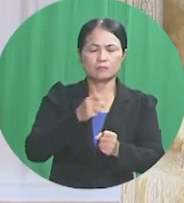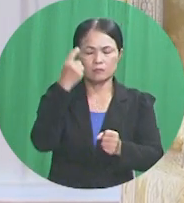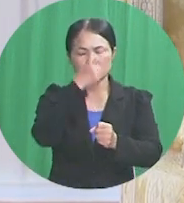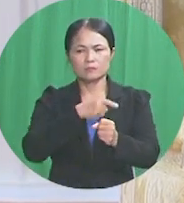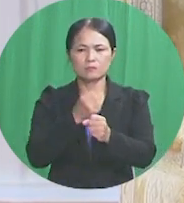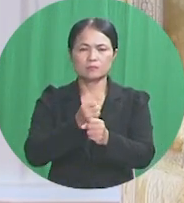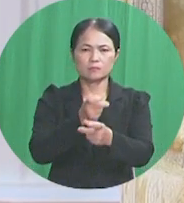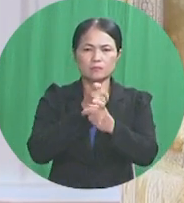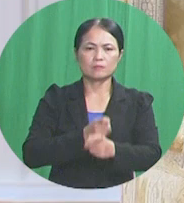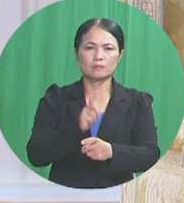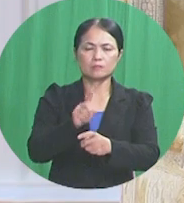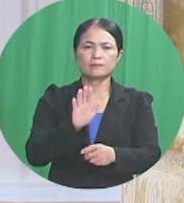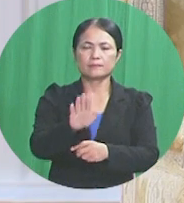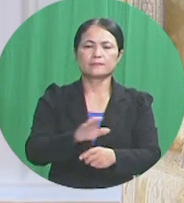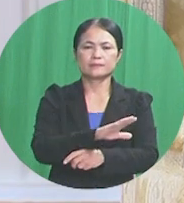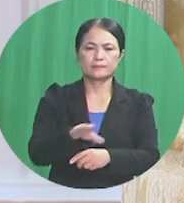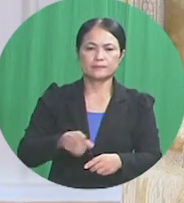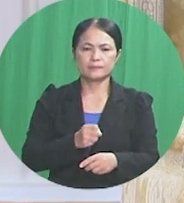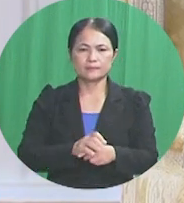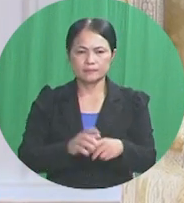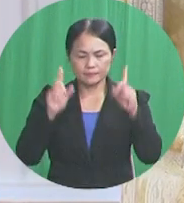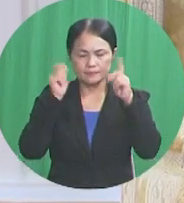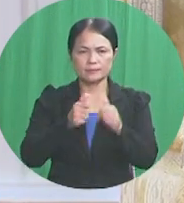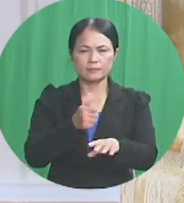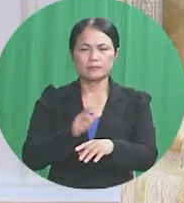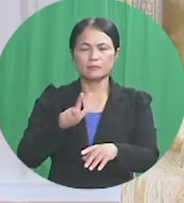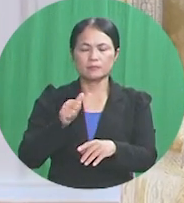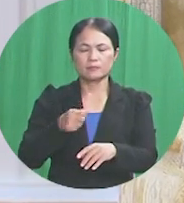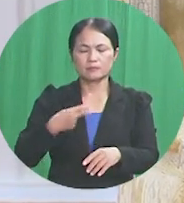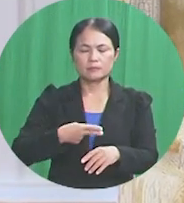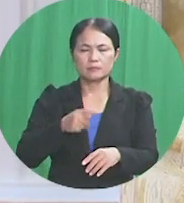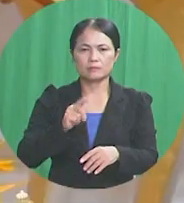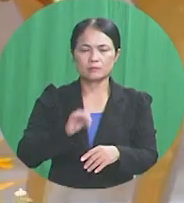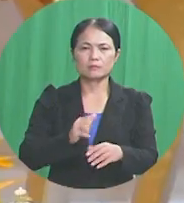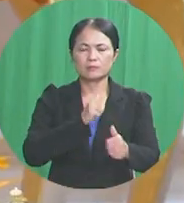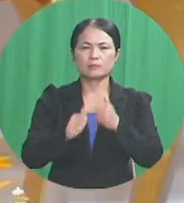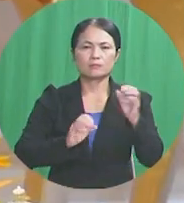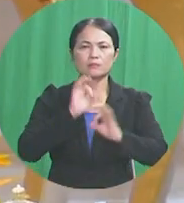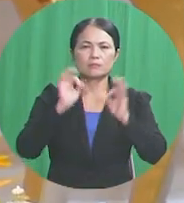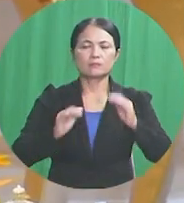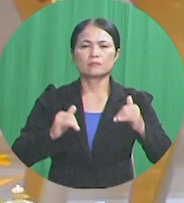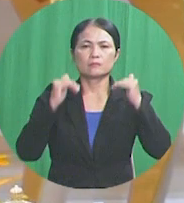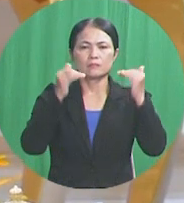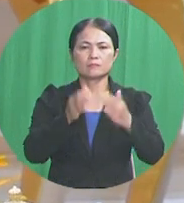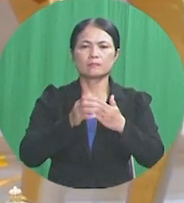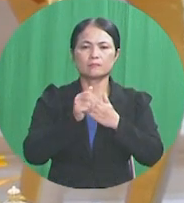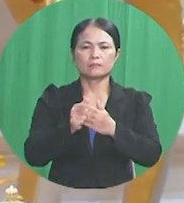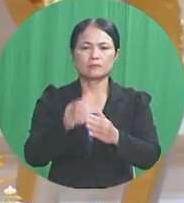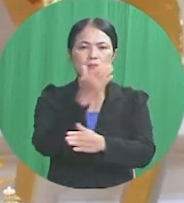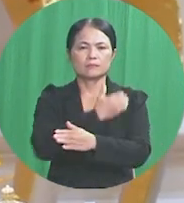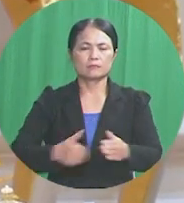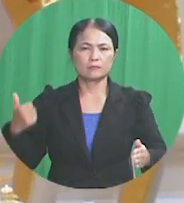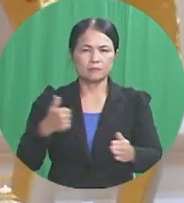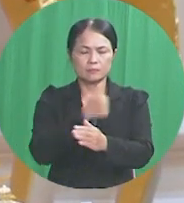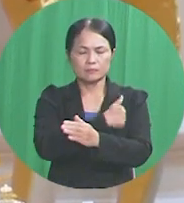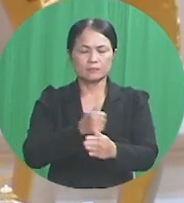กู้จิติกรบมุยระบกกัมพูชีอายุดำอับดุลลาสหิตกบาลสำได้ในกาวีดำไลคู่จมพุกัดดักน้อมระบสำได้เดจ